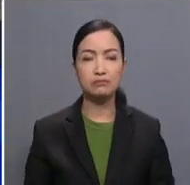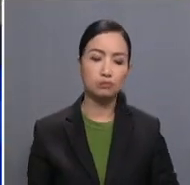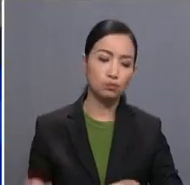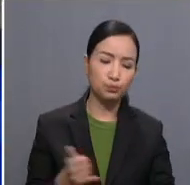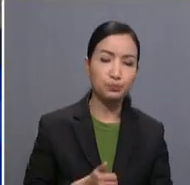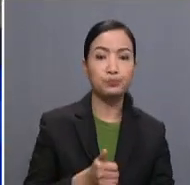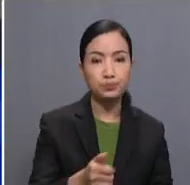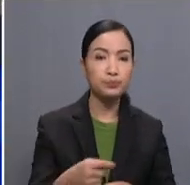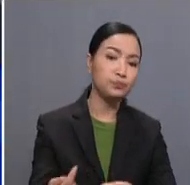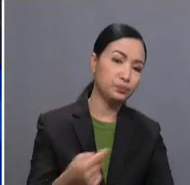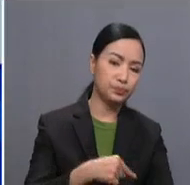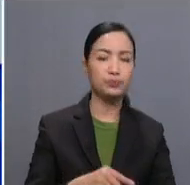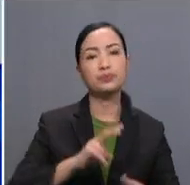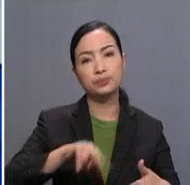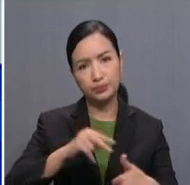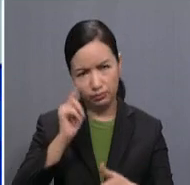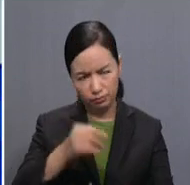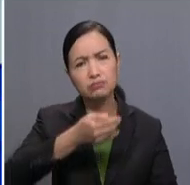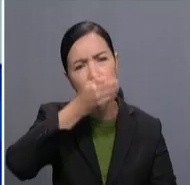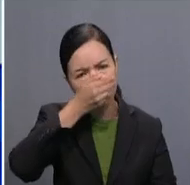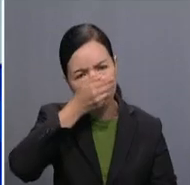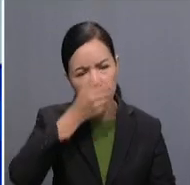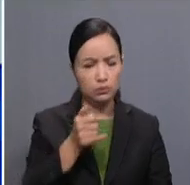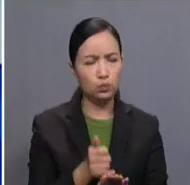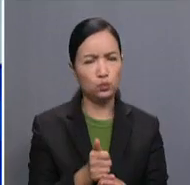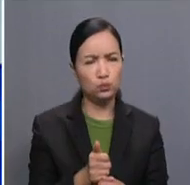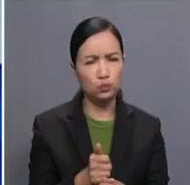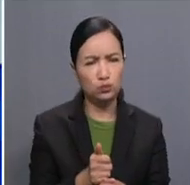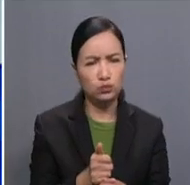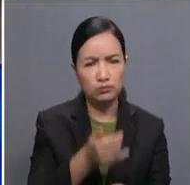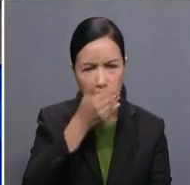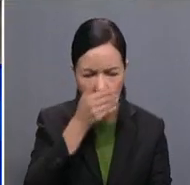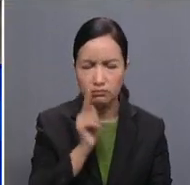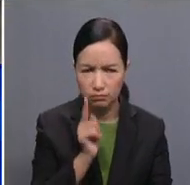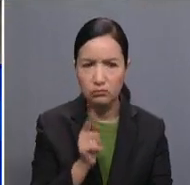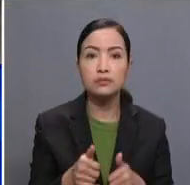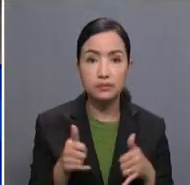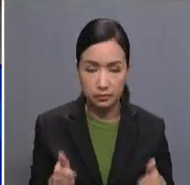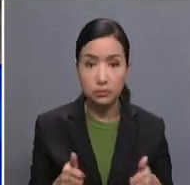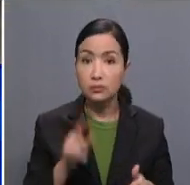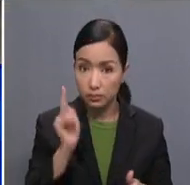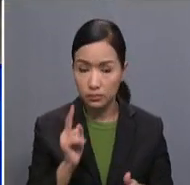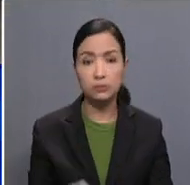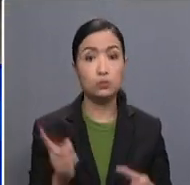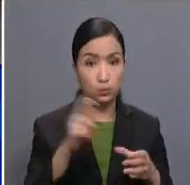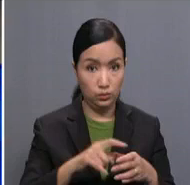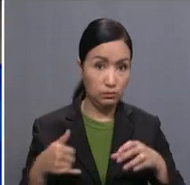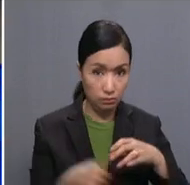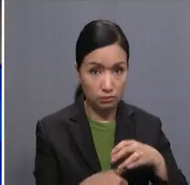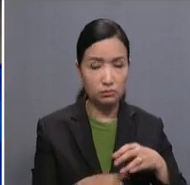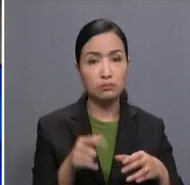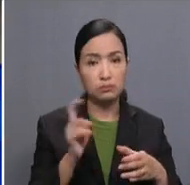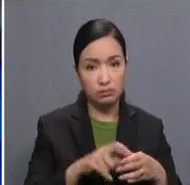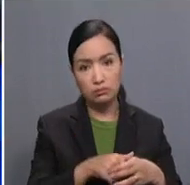งกลับช่วงเทศกาลปีใหม่ก็ย้ำค่ะว่าให้สวมหน้ากากตลอดการเดินทางแล้วก็เว้นระยะห่างพร้อมกับเช็คอินชัยชนะหรือว่าให้ลงทะเบียน